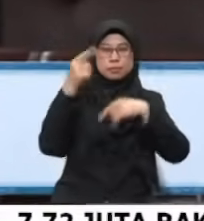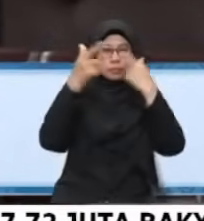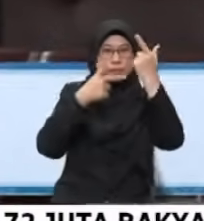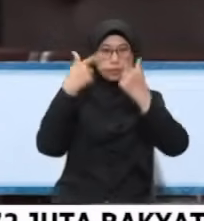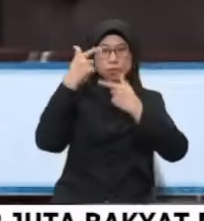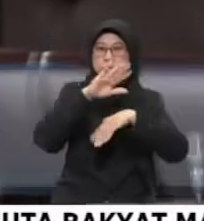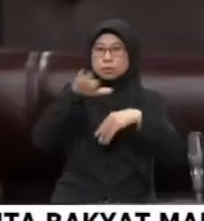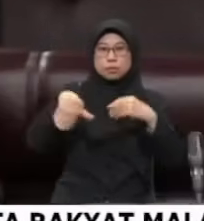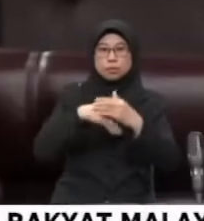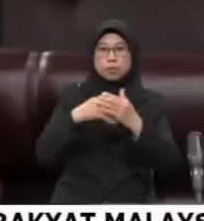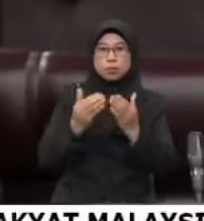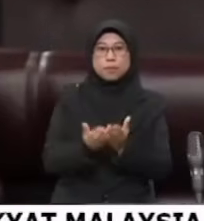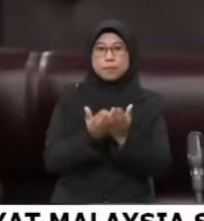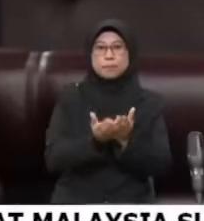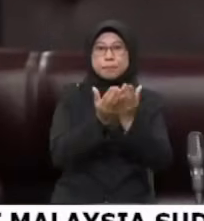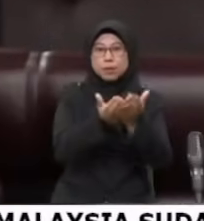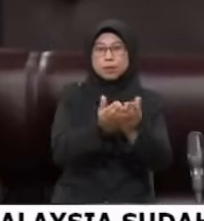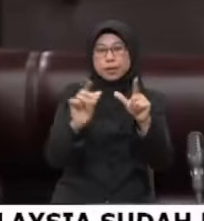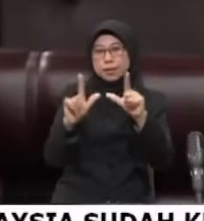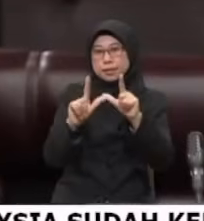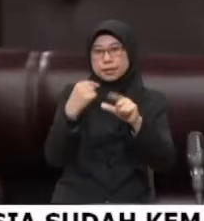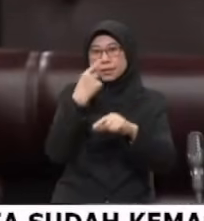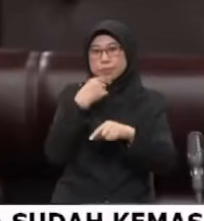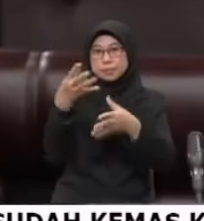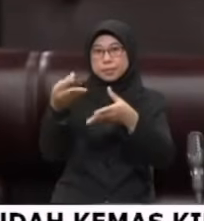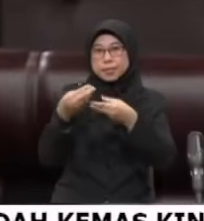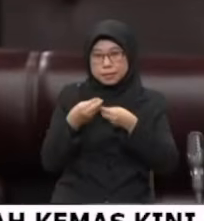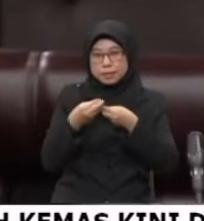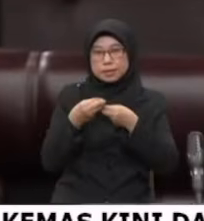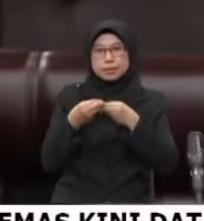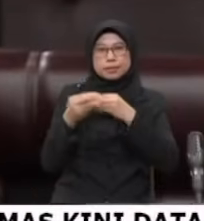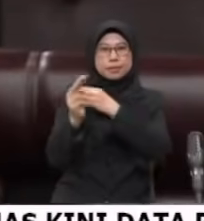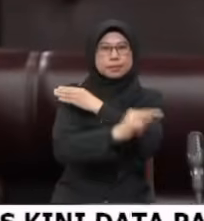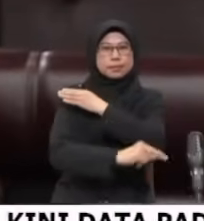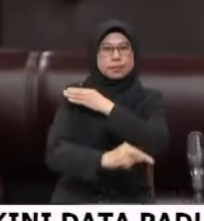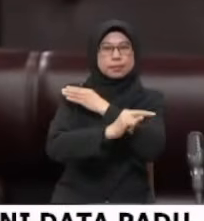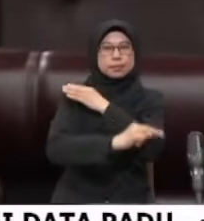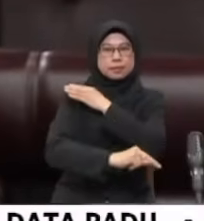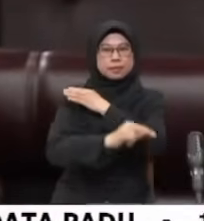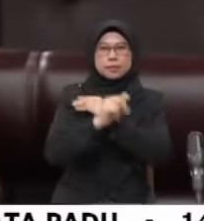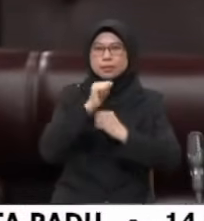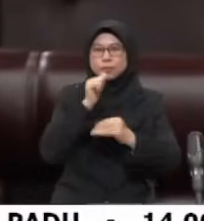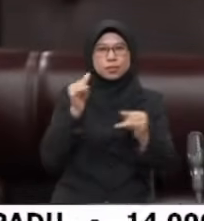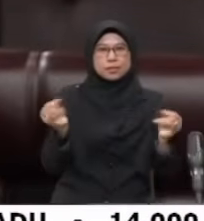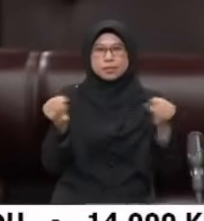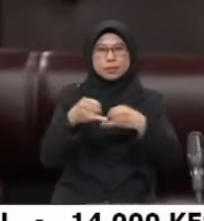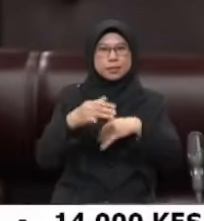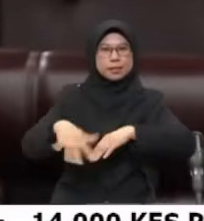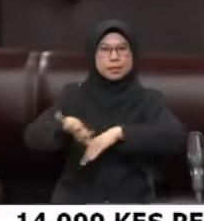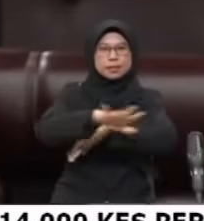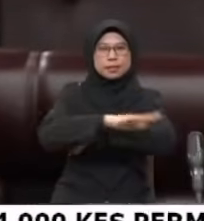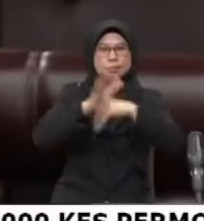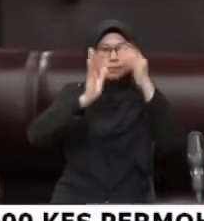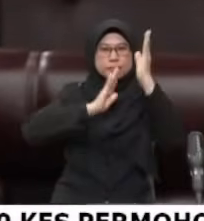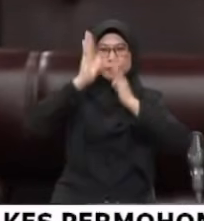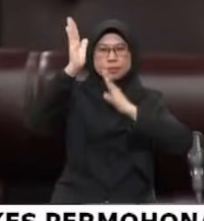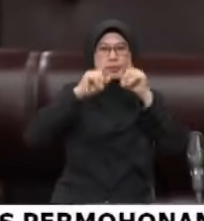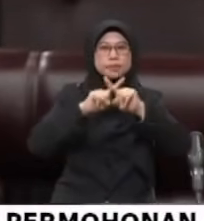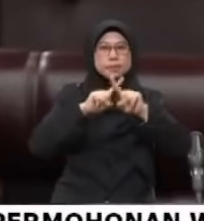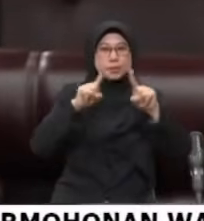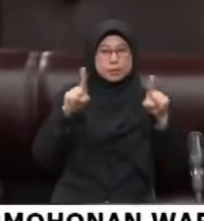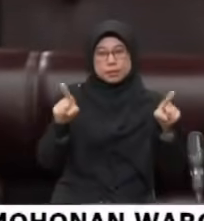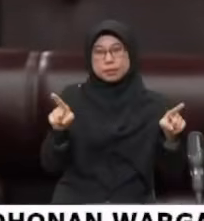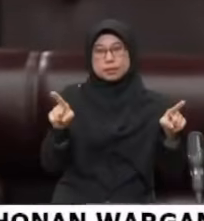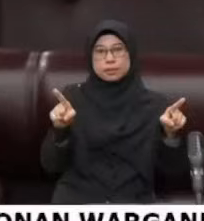tu semua bot-bot itu yang sebenarnya lesennya adalah dikeluarkan oleh Negeri sendiri ya bukannya jabatan laut Malaysia namun